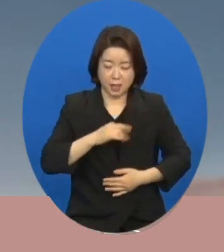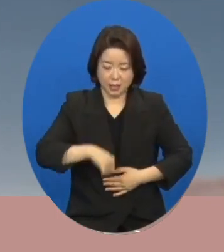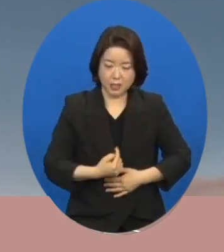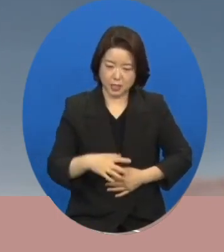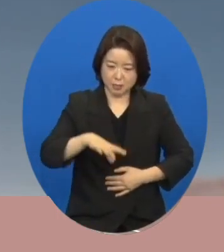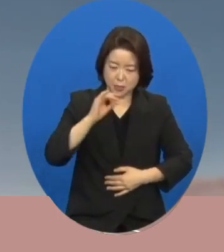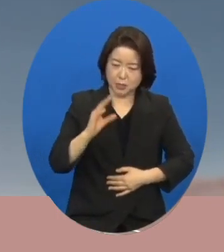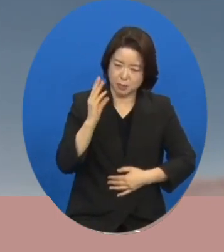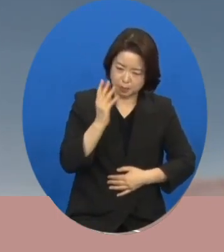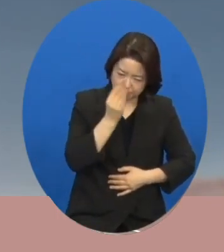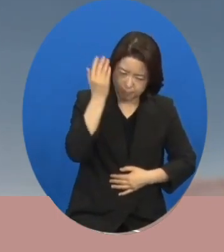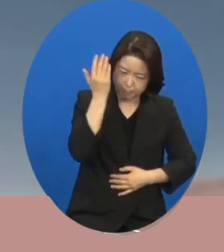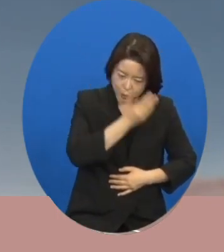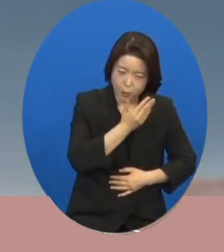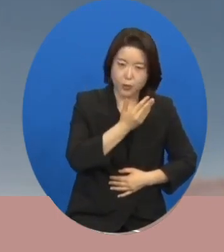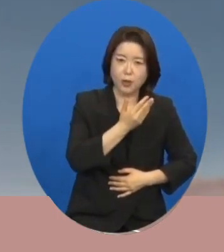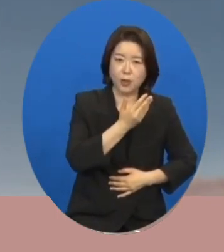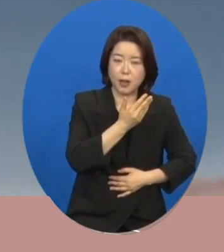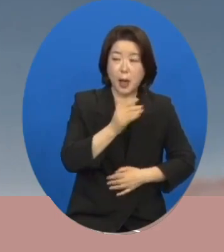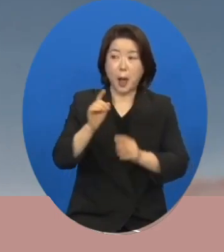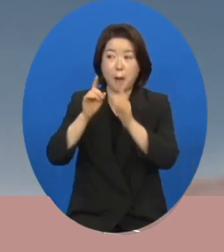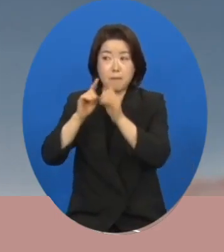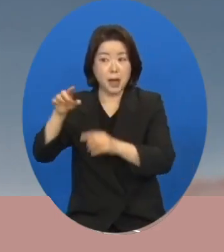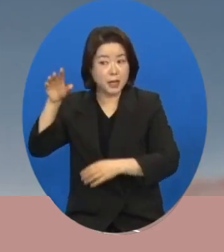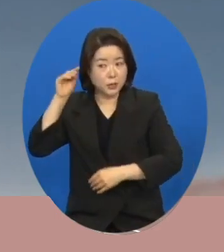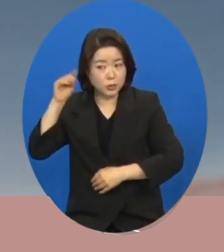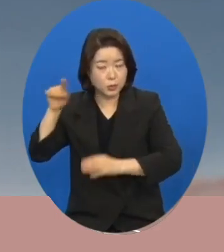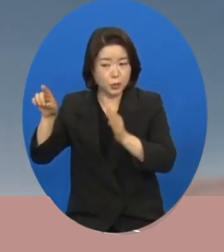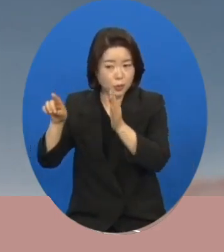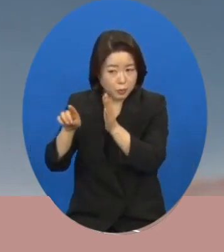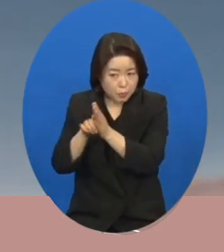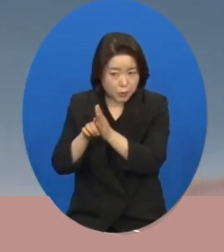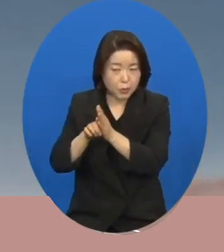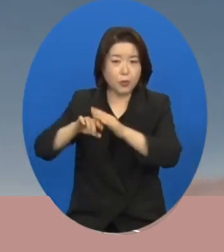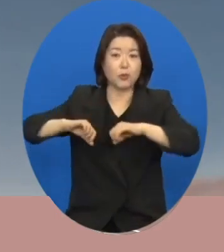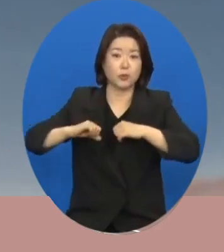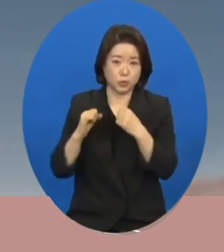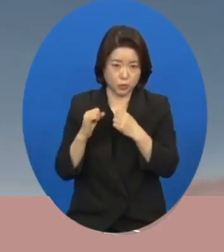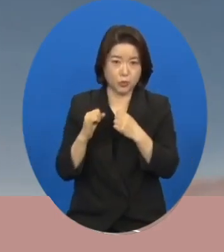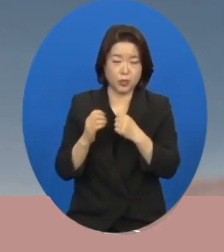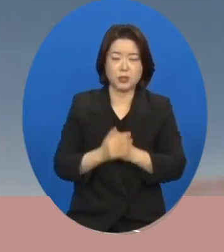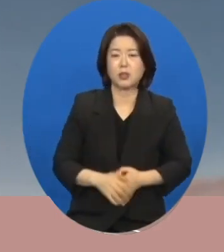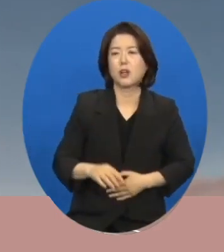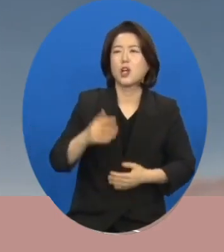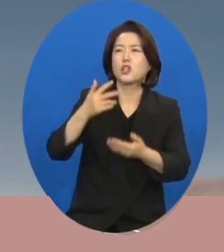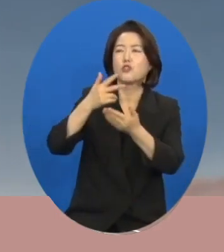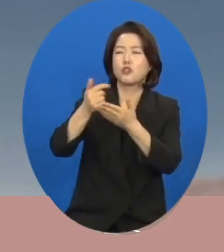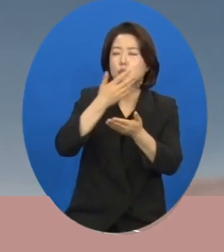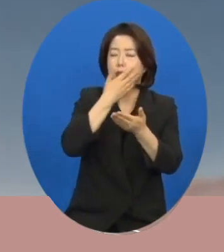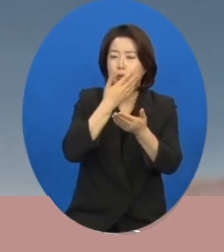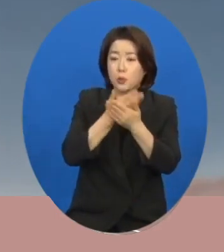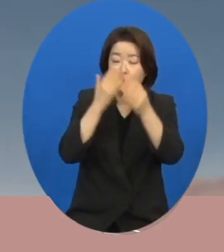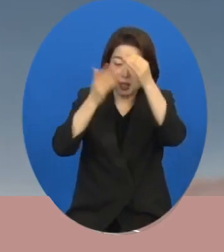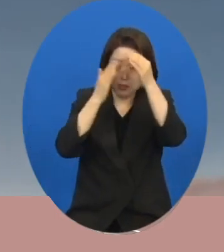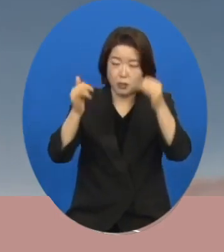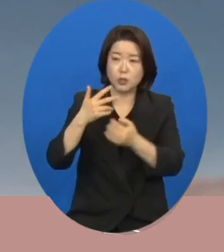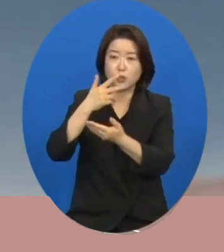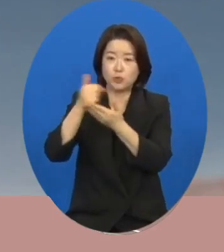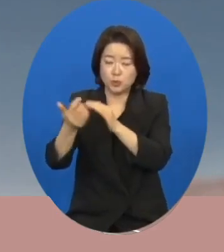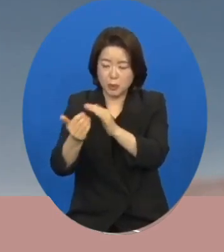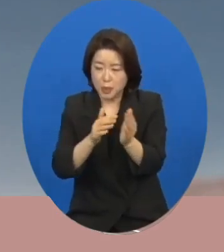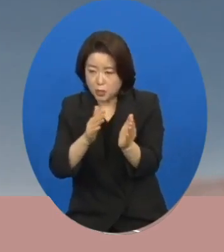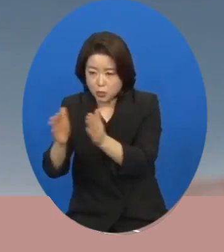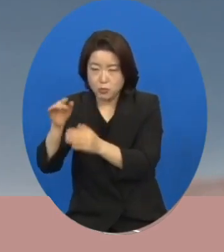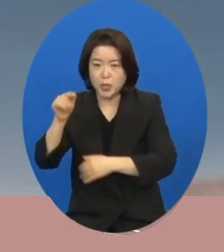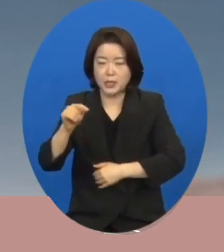말씀에 정말 믿고 순종해서 아니면 귀한 성도들을 주께서 예비하시고 마련하신